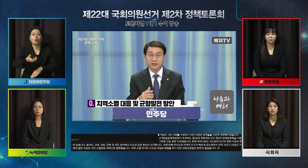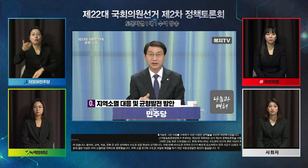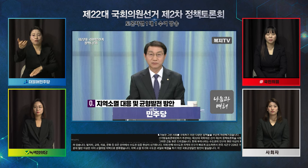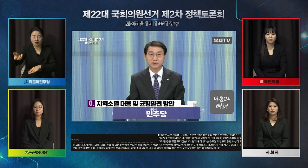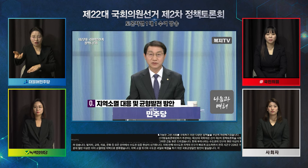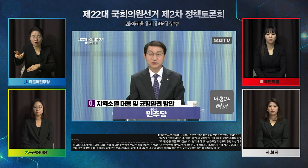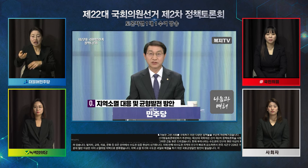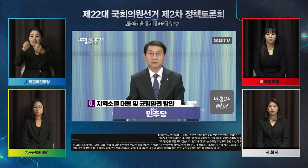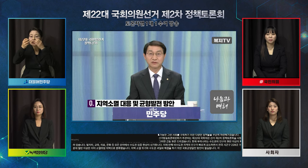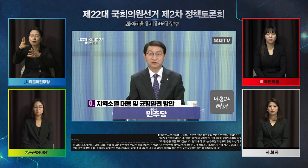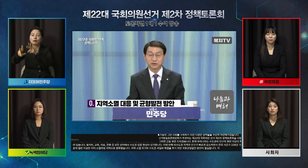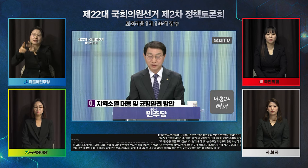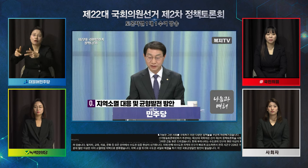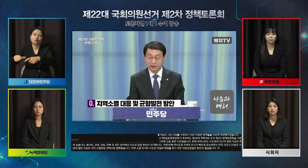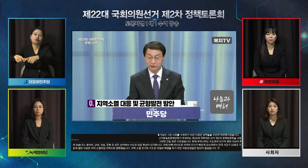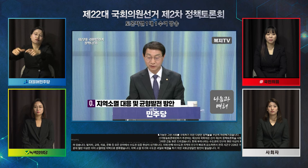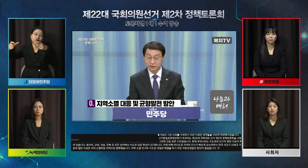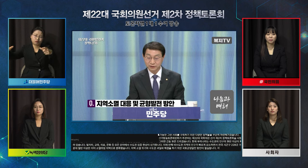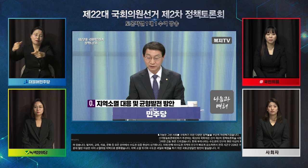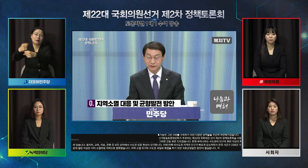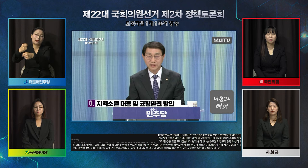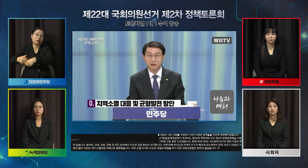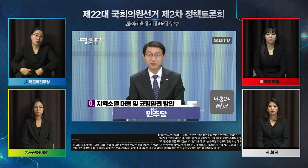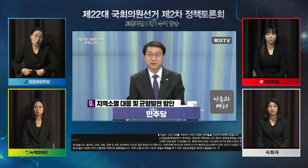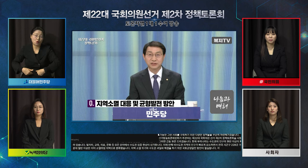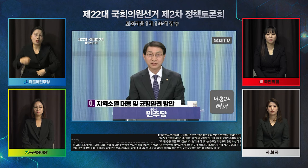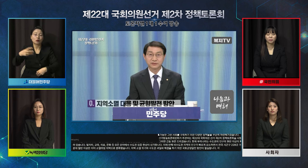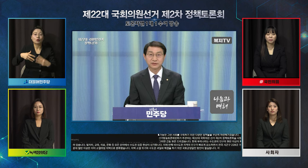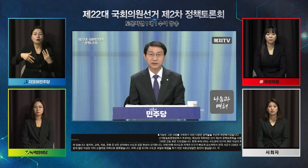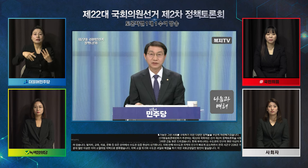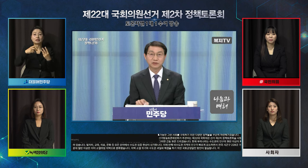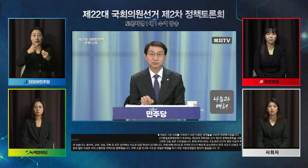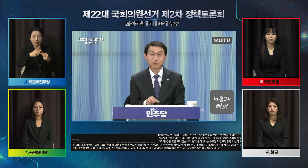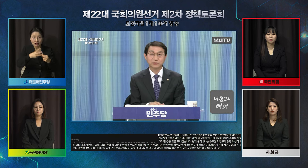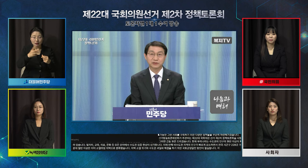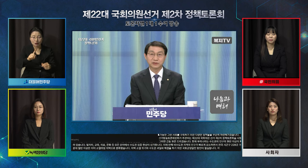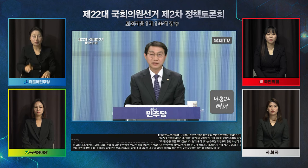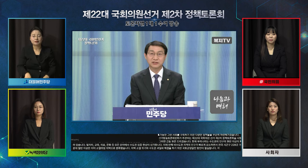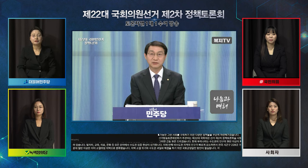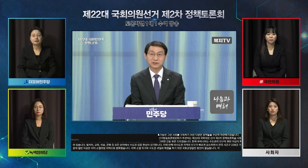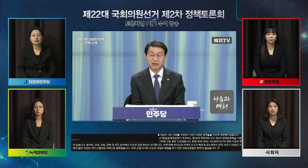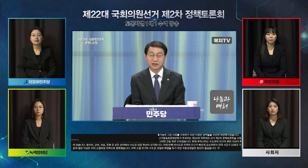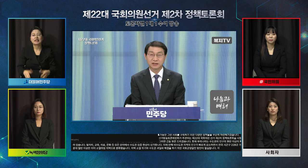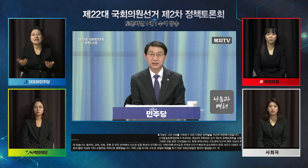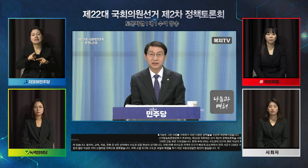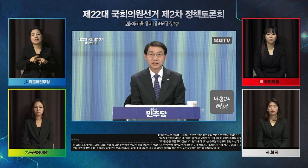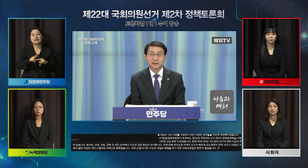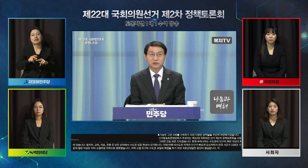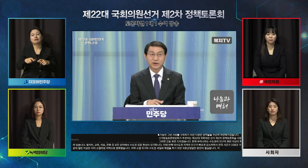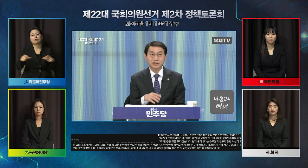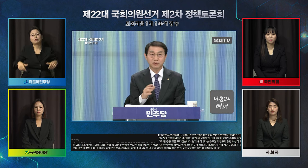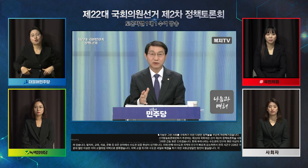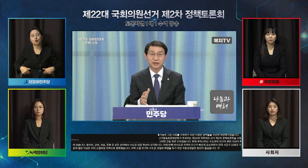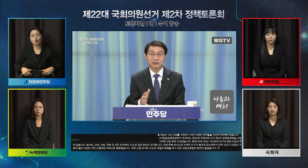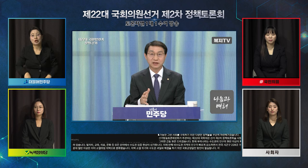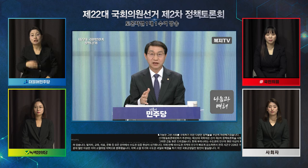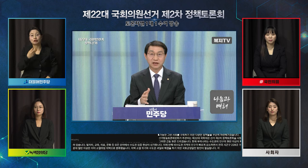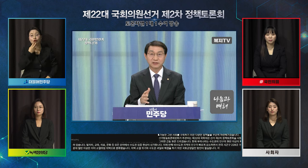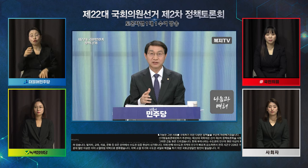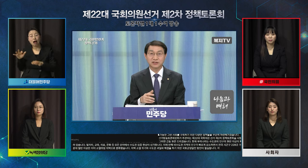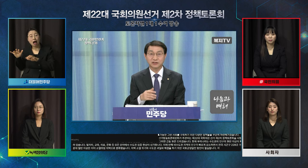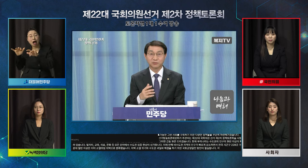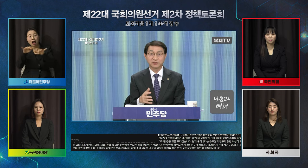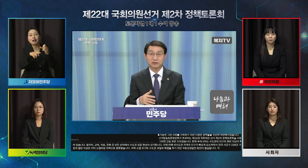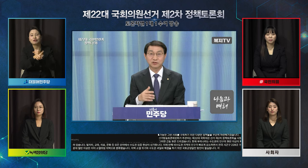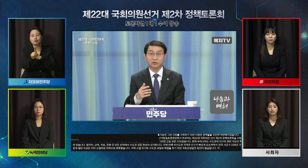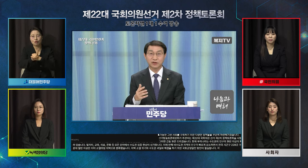산업들을 지역에 만들 수 있어야 되고요. 세 번째는 무엇보다도 일자리입니다. 왜 서울로 가는가.